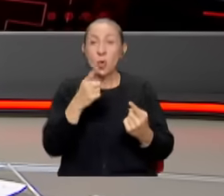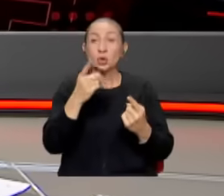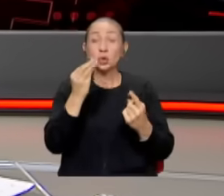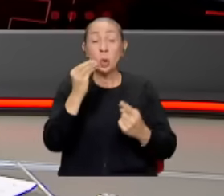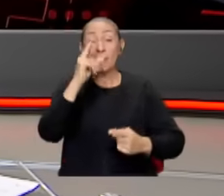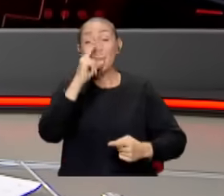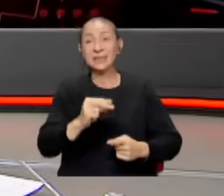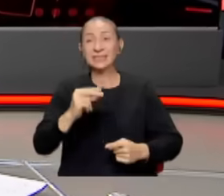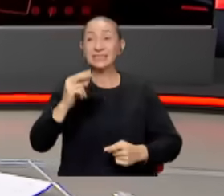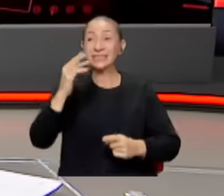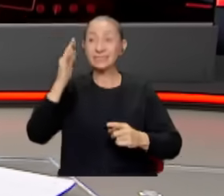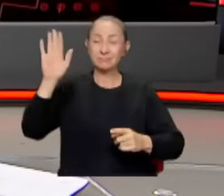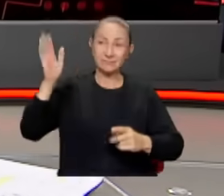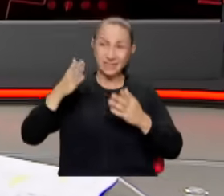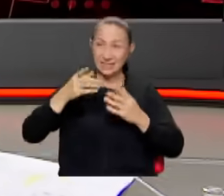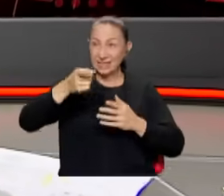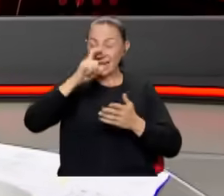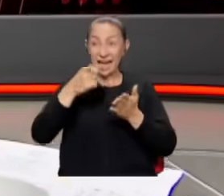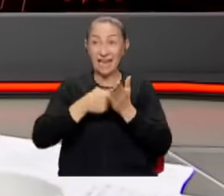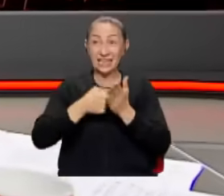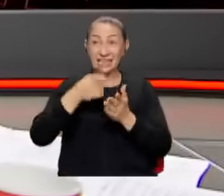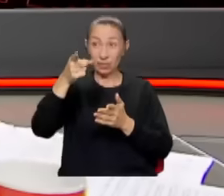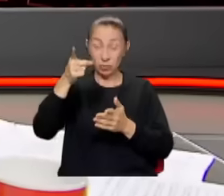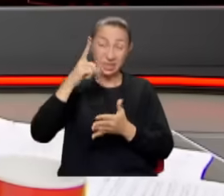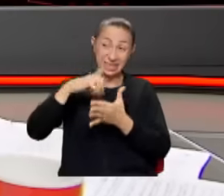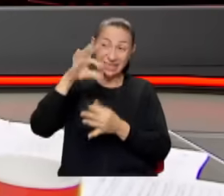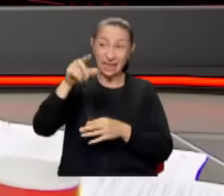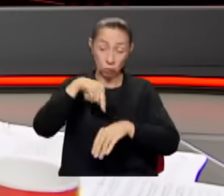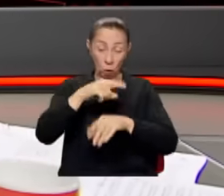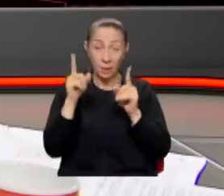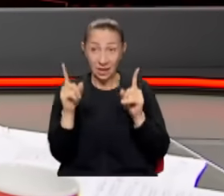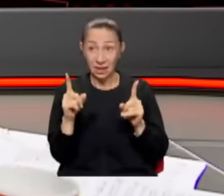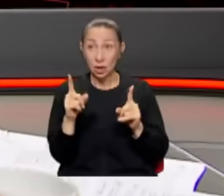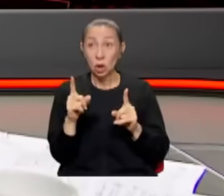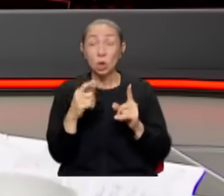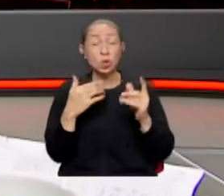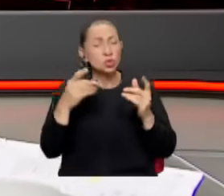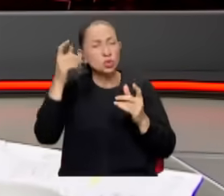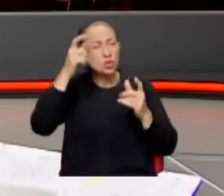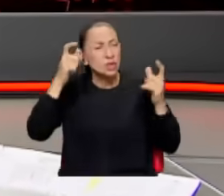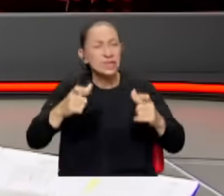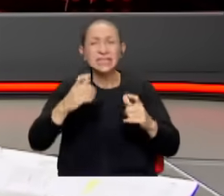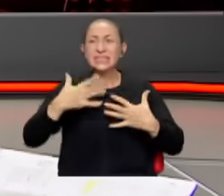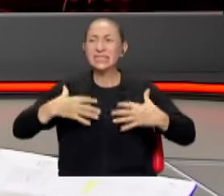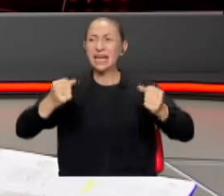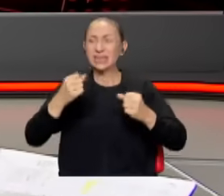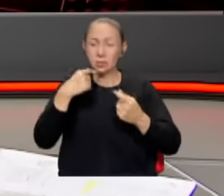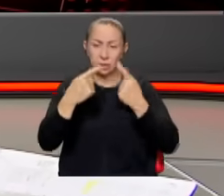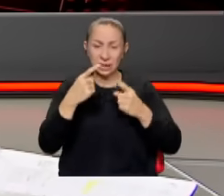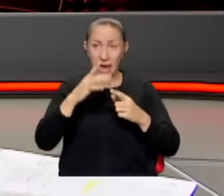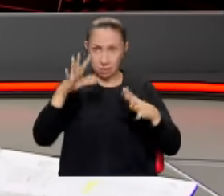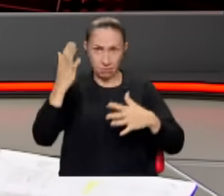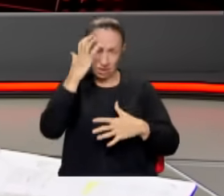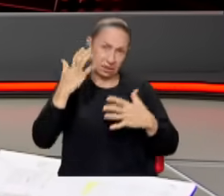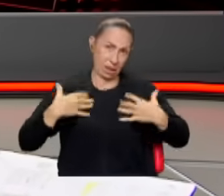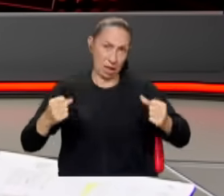çok beğendikleri selam yapılacak sarayın adındaki bu insanların dönemi koca ülkede tıptan sağlıktan bahsediyor her şeyin başı